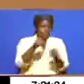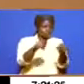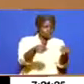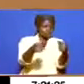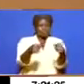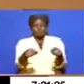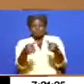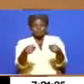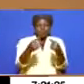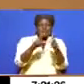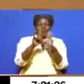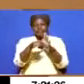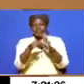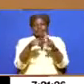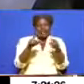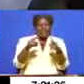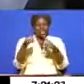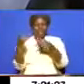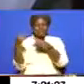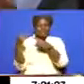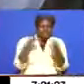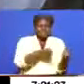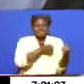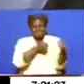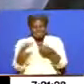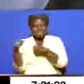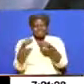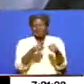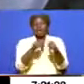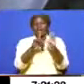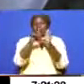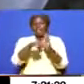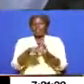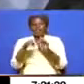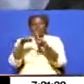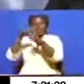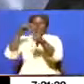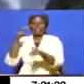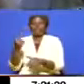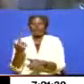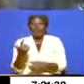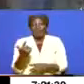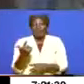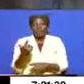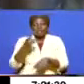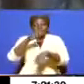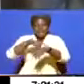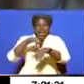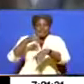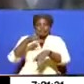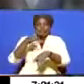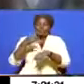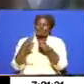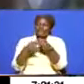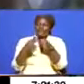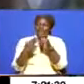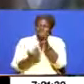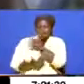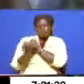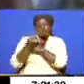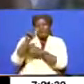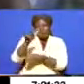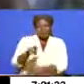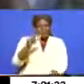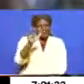kuanza kupigana na kusababisha mauaji hayo. Aina saa tatu mtu amelewa. Unashangaa serikali wako wapi? Saa yenye